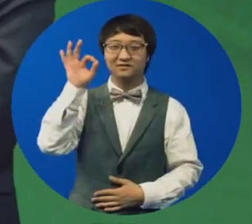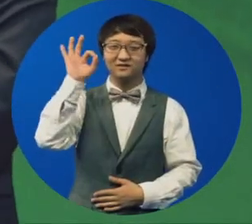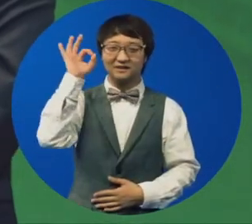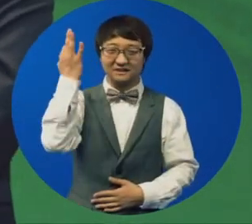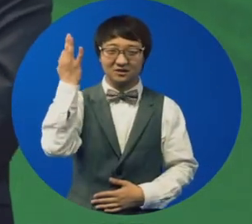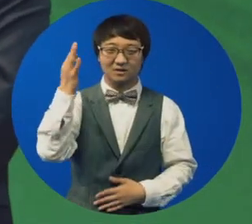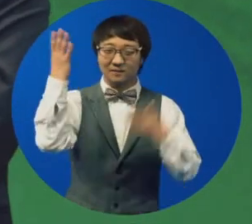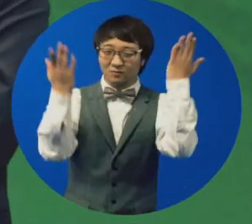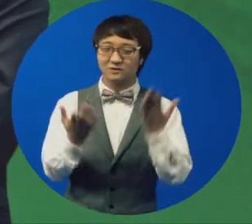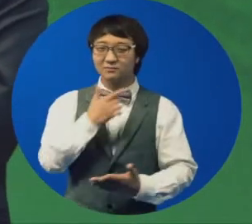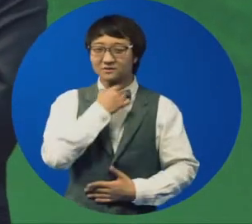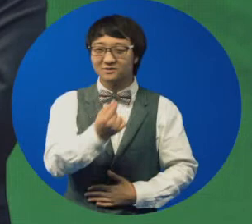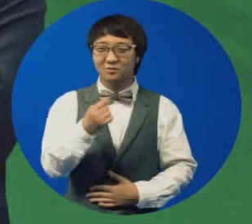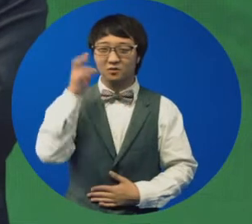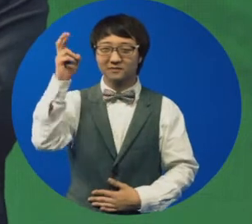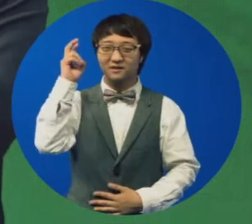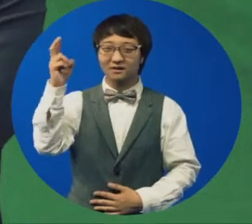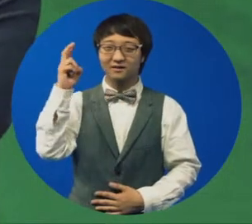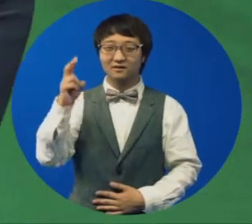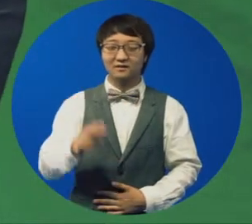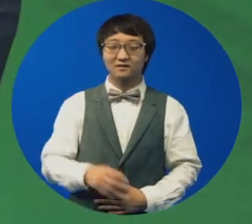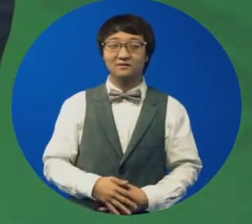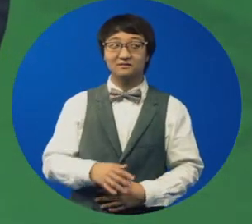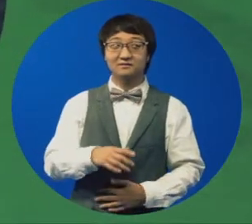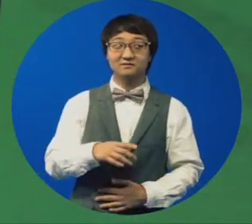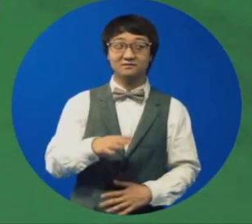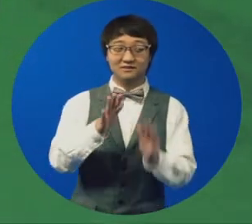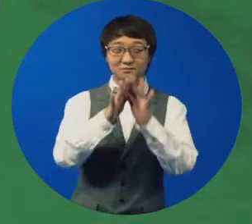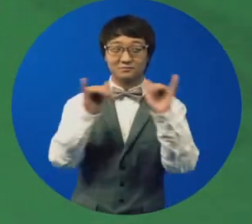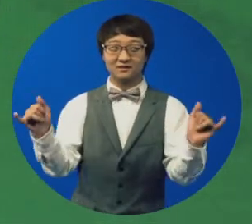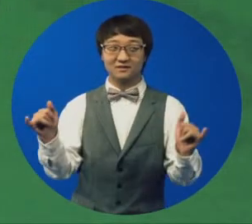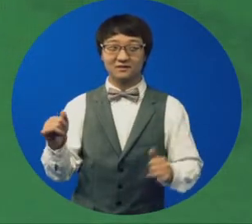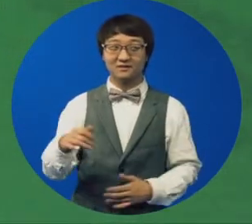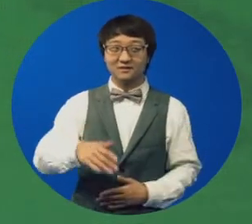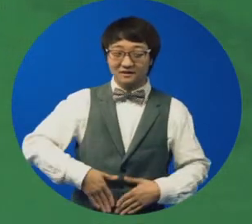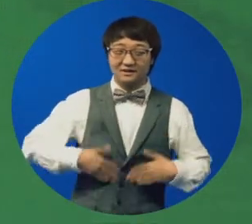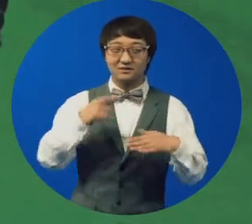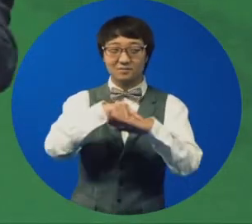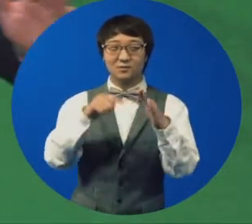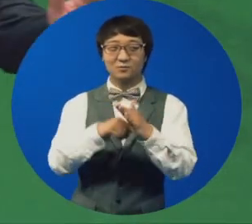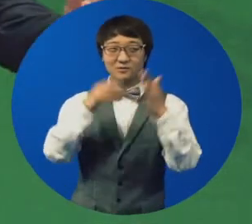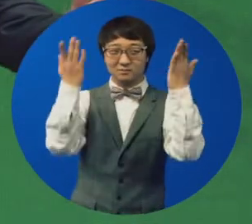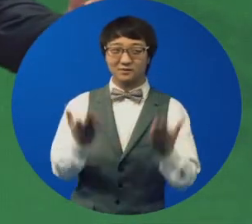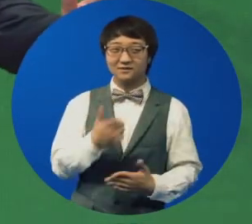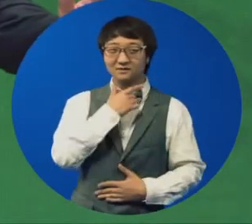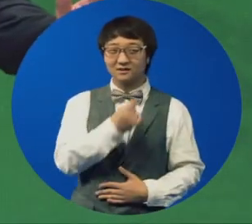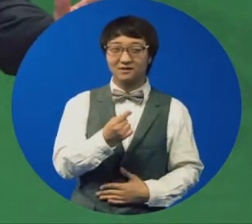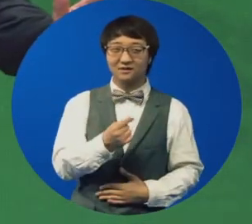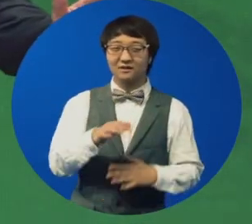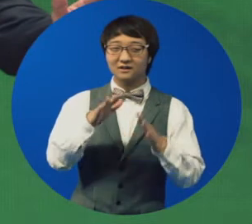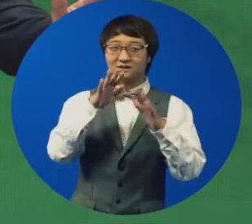무서운 것은 그가 사람에게 인정받기를 원할 때 하나님께서 사울을